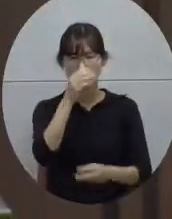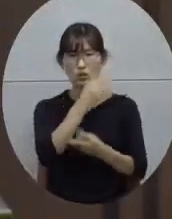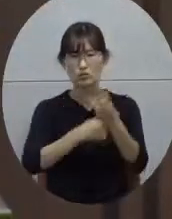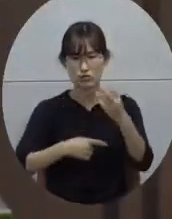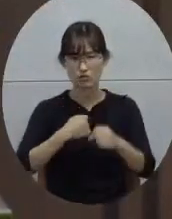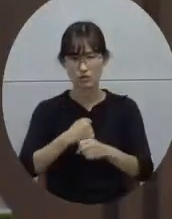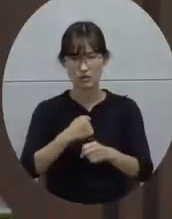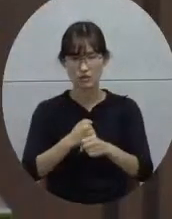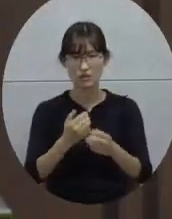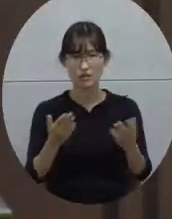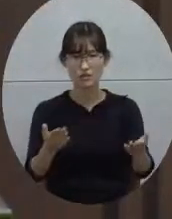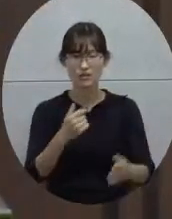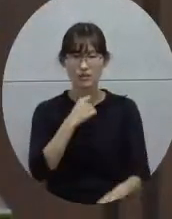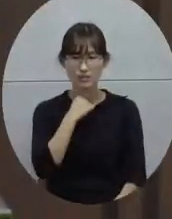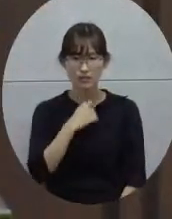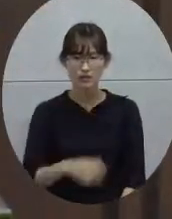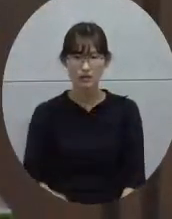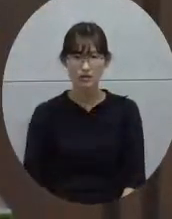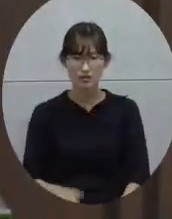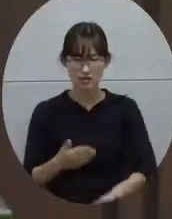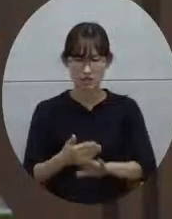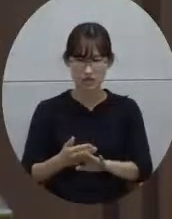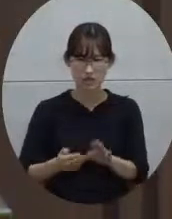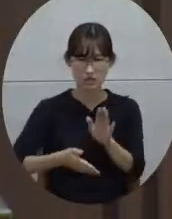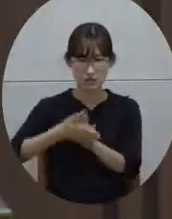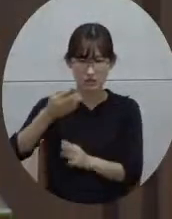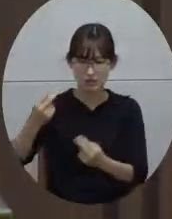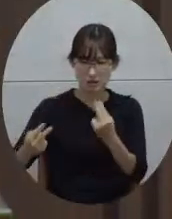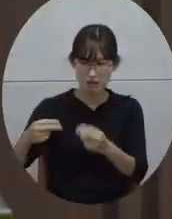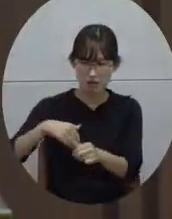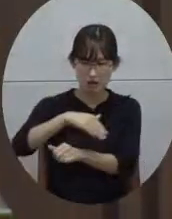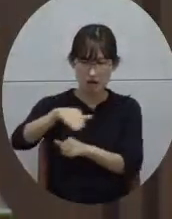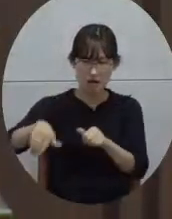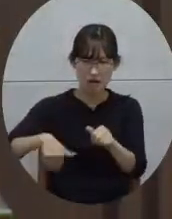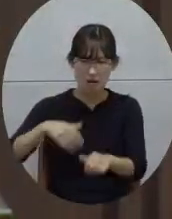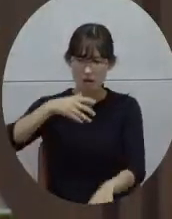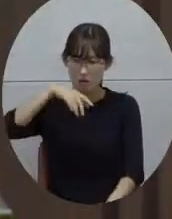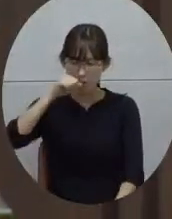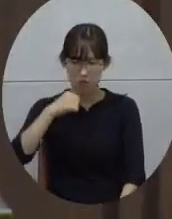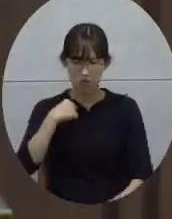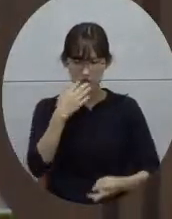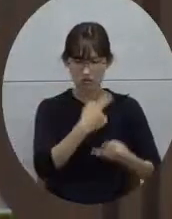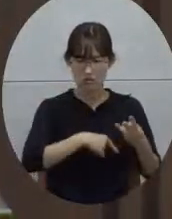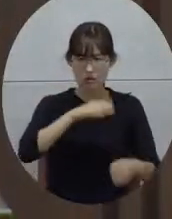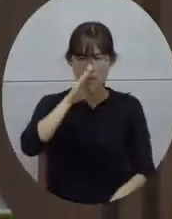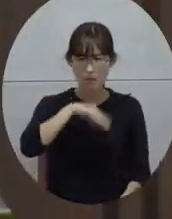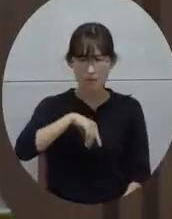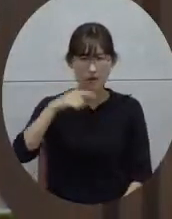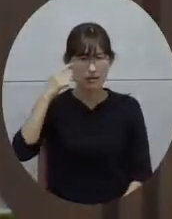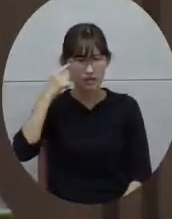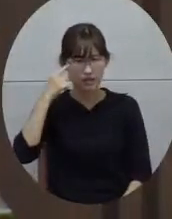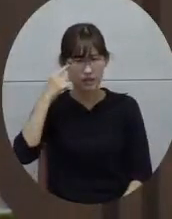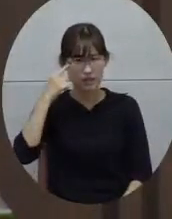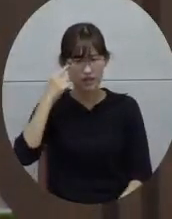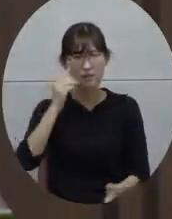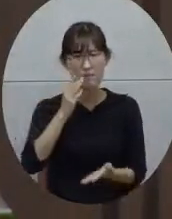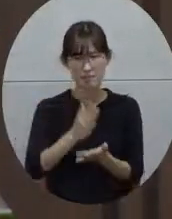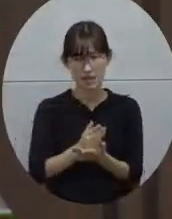다른 도시의 수변 공간이 부럽지 않도록 무심천과 미호천의 친수 공간을 만들어